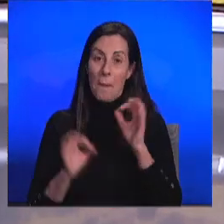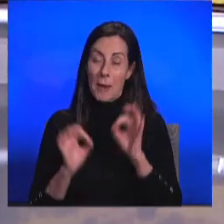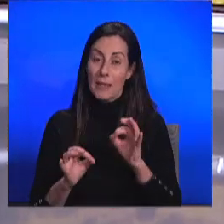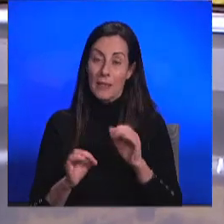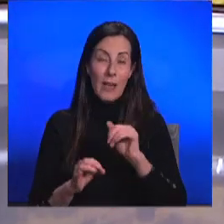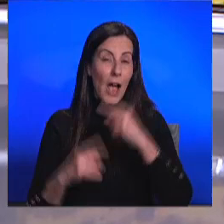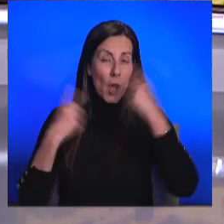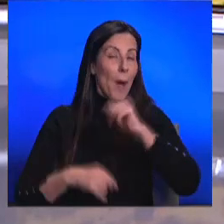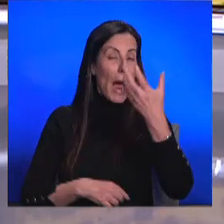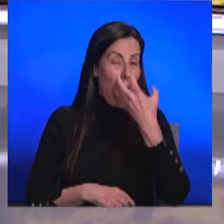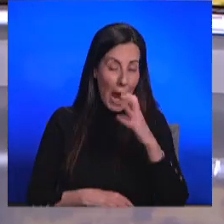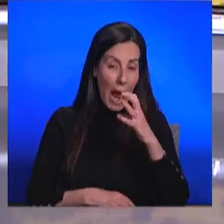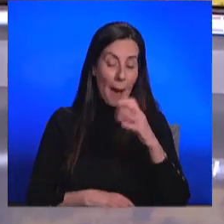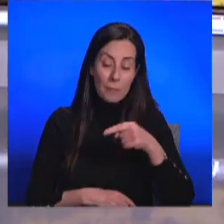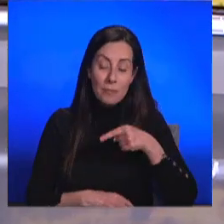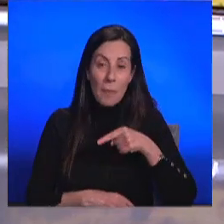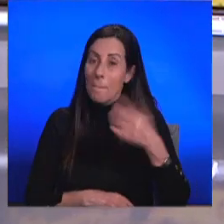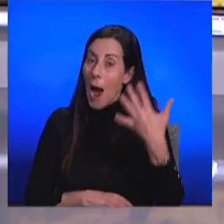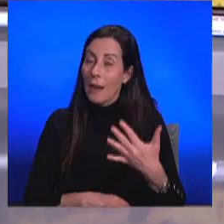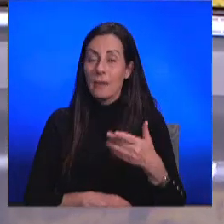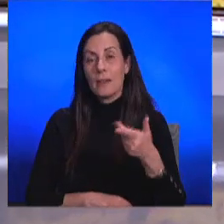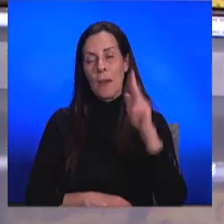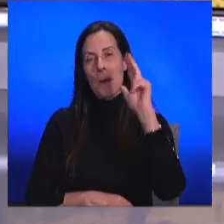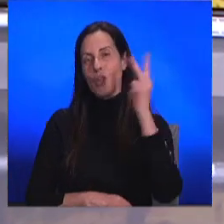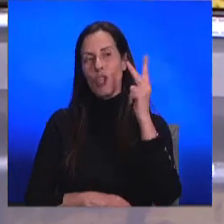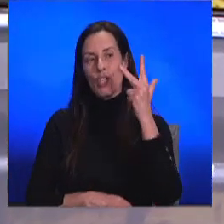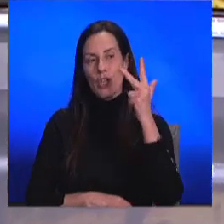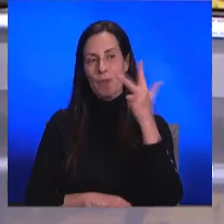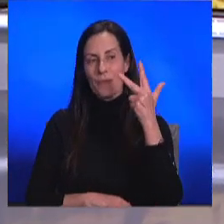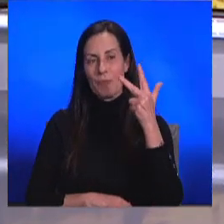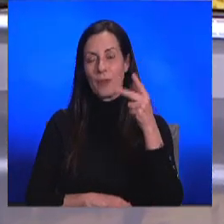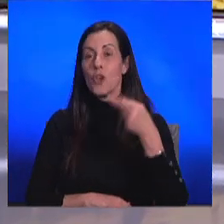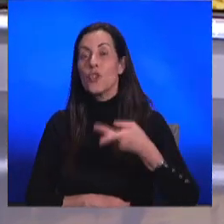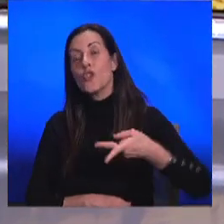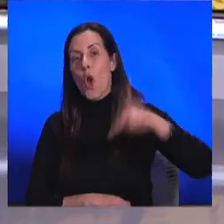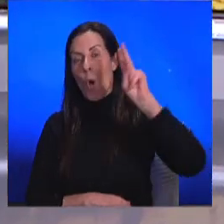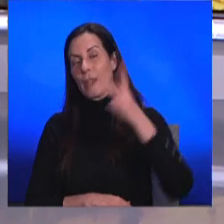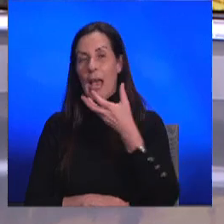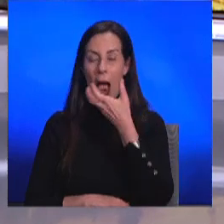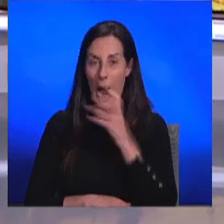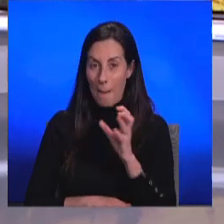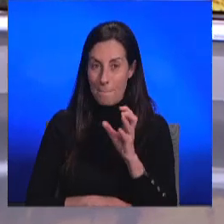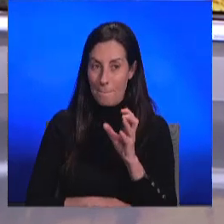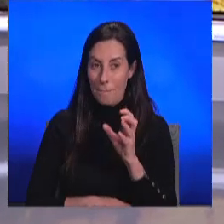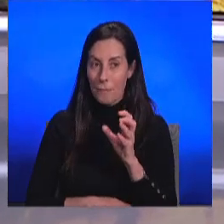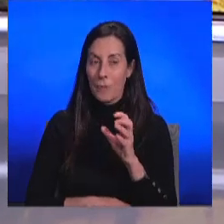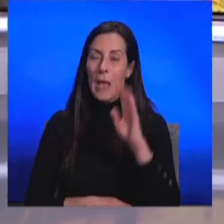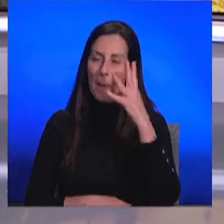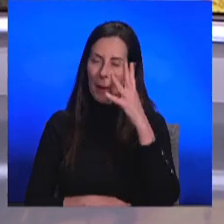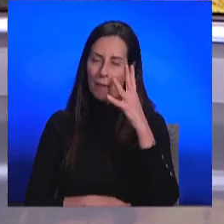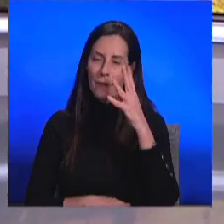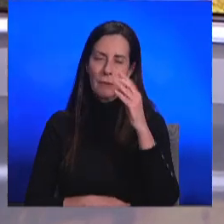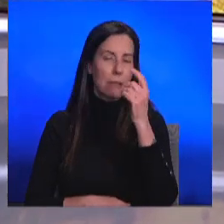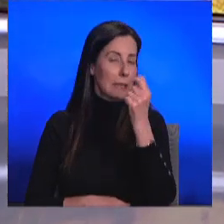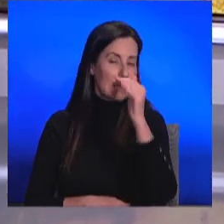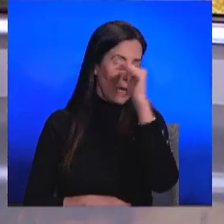החם ביותר בשבוע הקרוב הוא דווקא ביום שלישי. שלישי אנחנו מצפים לעוד עלייה בטמפרטורות, רק ברביעי תורגש